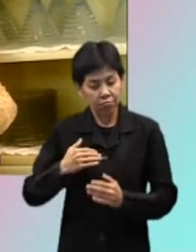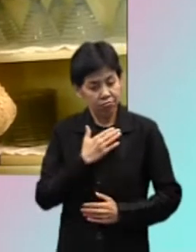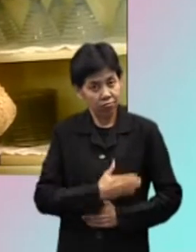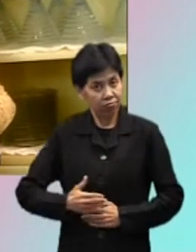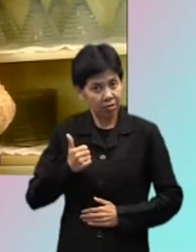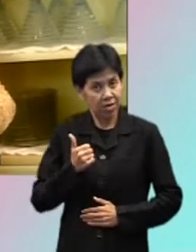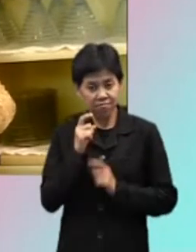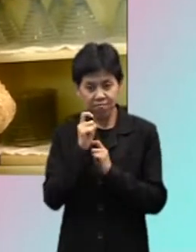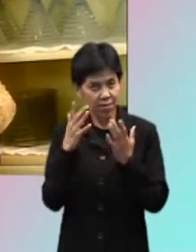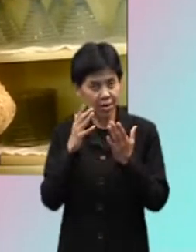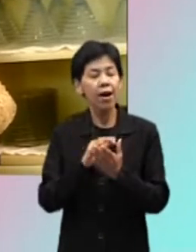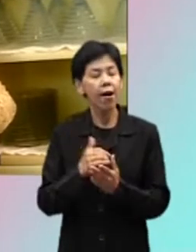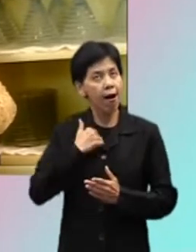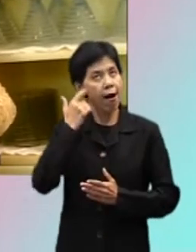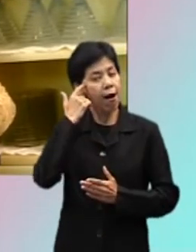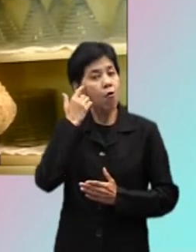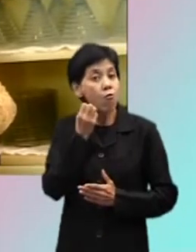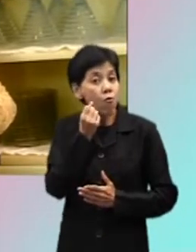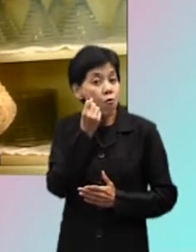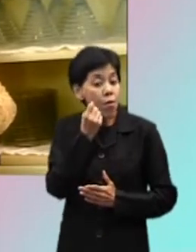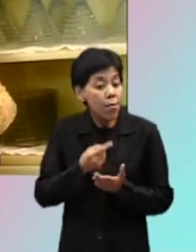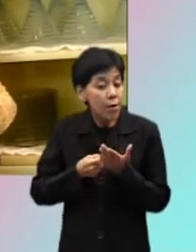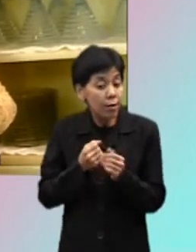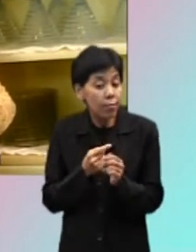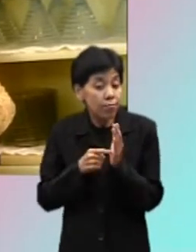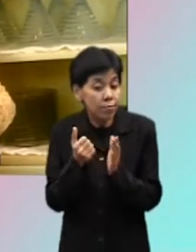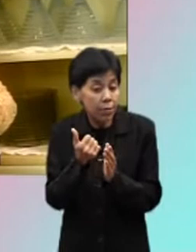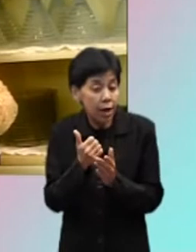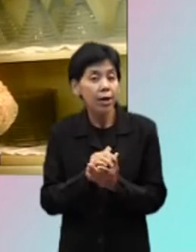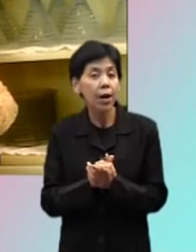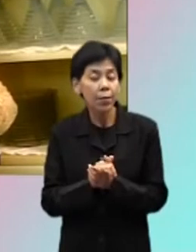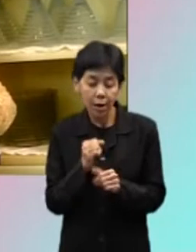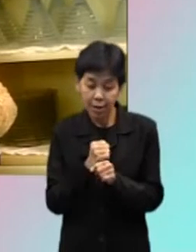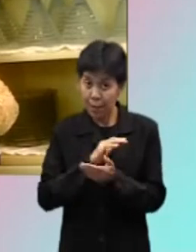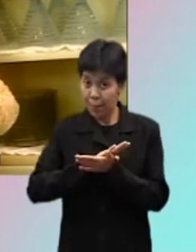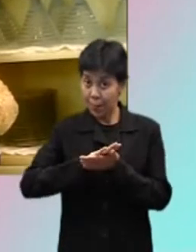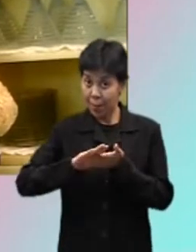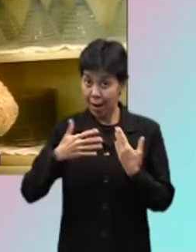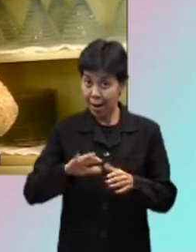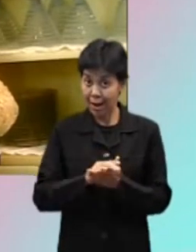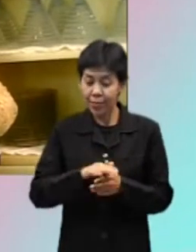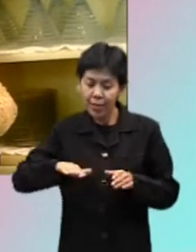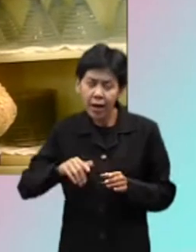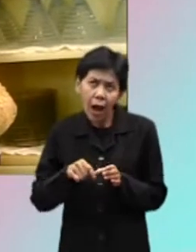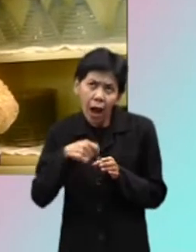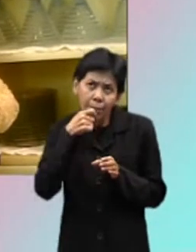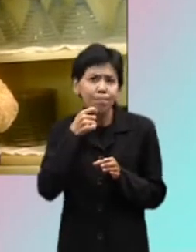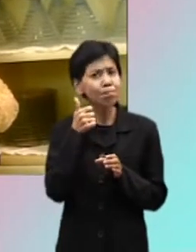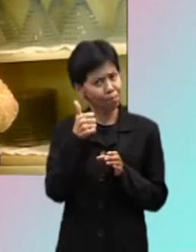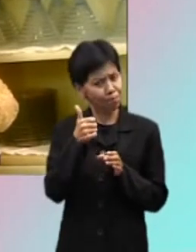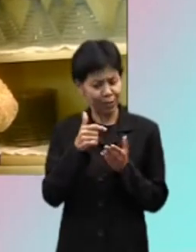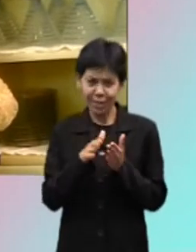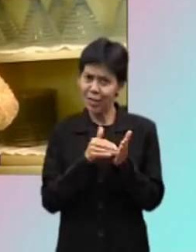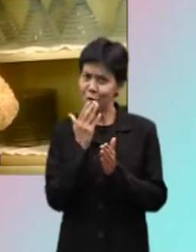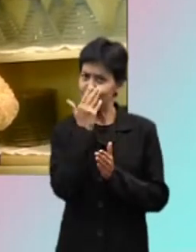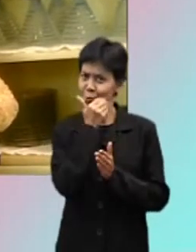สูงก็เลยได้นำเสนอในเรื่องของดอกสโนขึ้นมาพอทำเสร็จเรียบร้อยปรากฏว่าเด็กก็บริโภคได้เพราะว่าสีสว